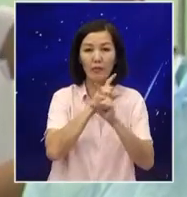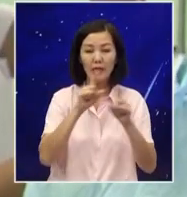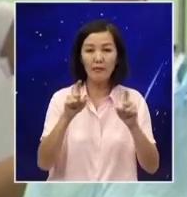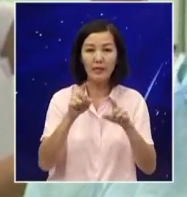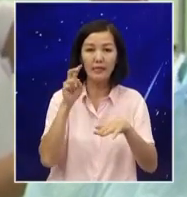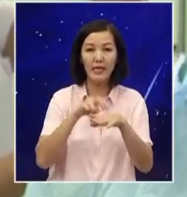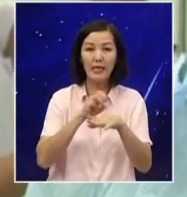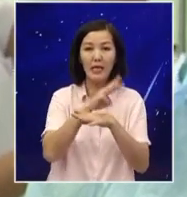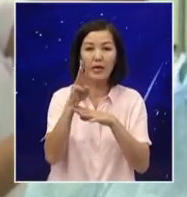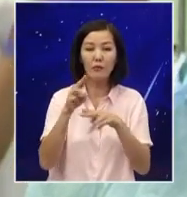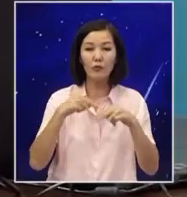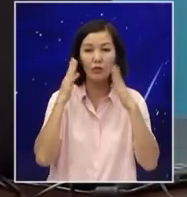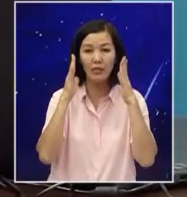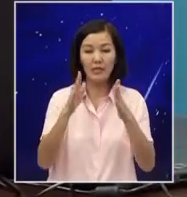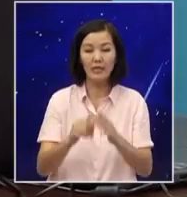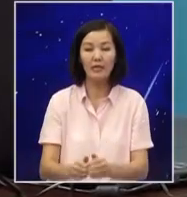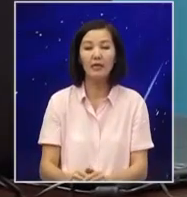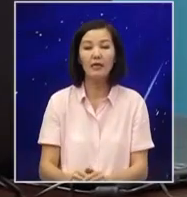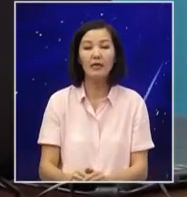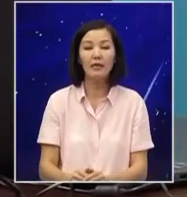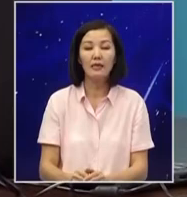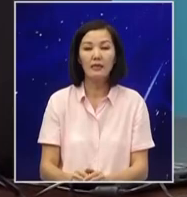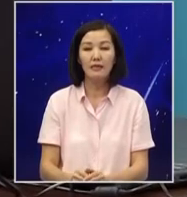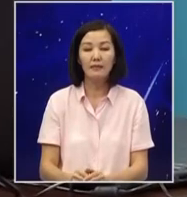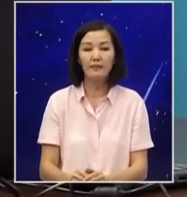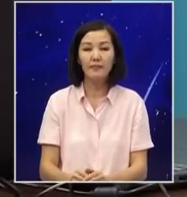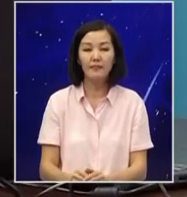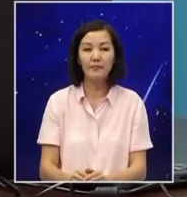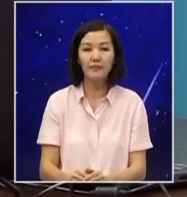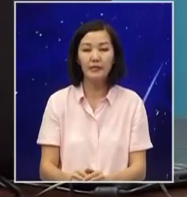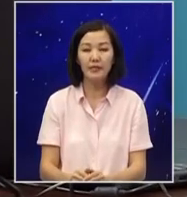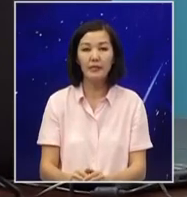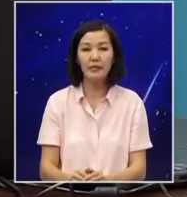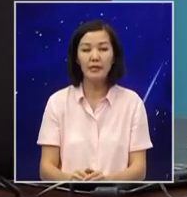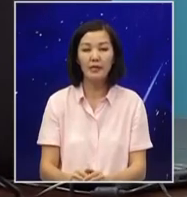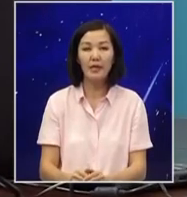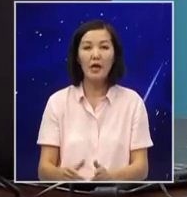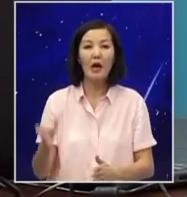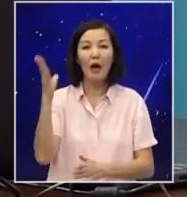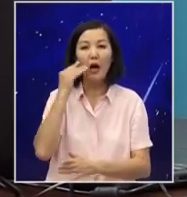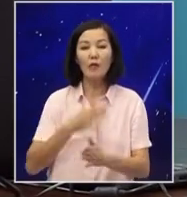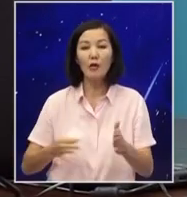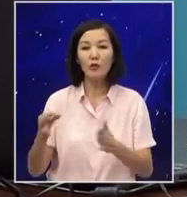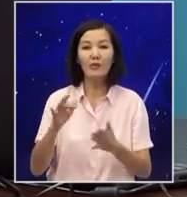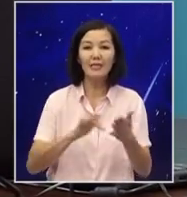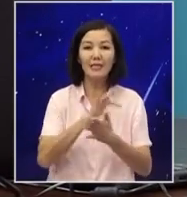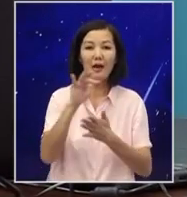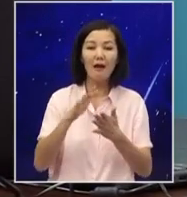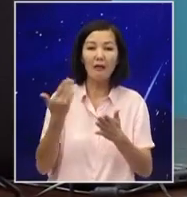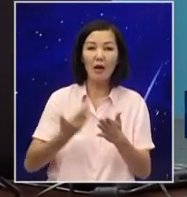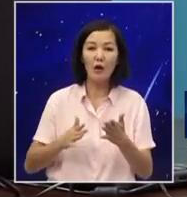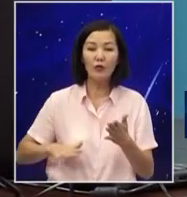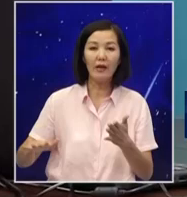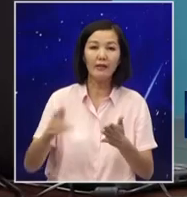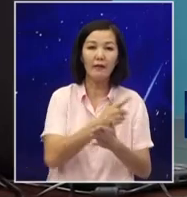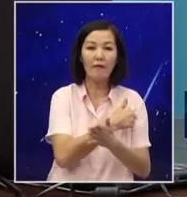қамту керектігін ескерді. ФАПов строили в год. У нас программа должна быть. Облыста қала аудандар қаншалықты